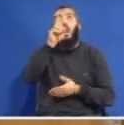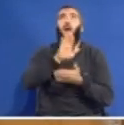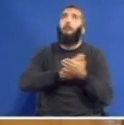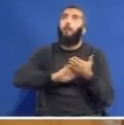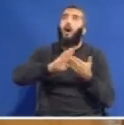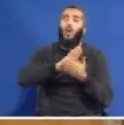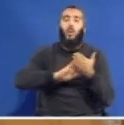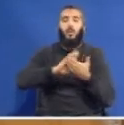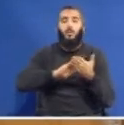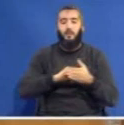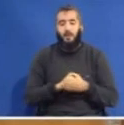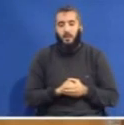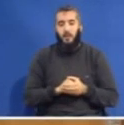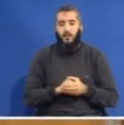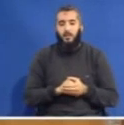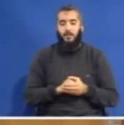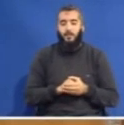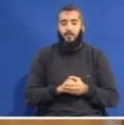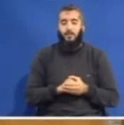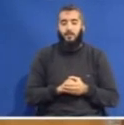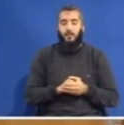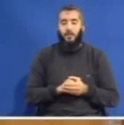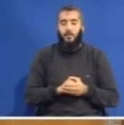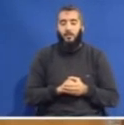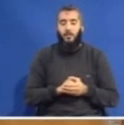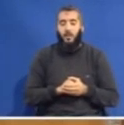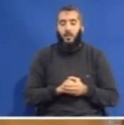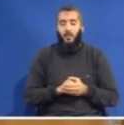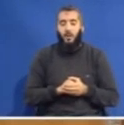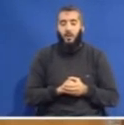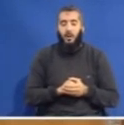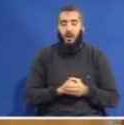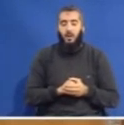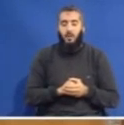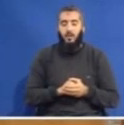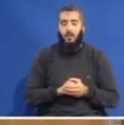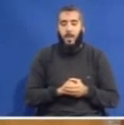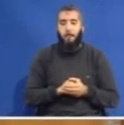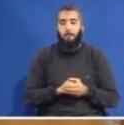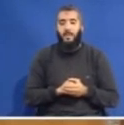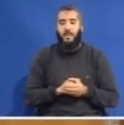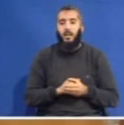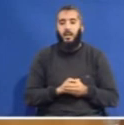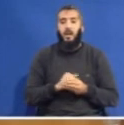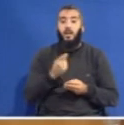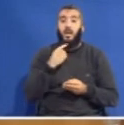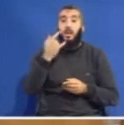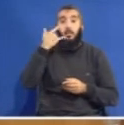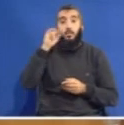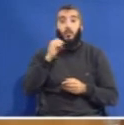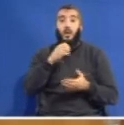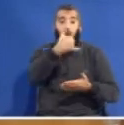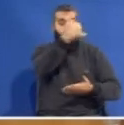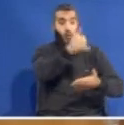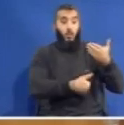واستغفارا لله سبحانه وتعالى على ذنب اقترفه، وهذا الذنب هو إصدار الحكم قبل